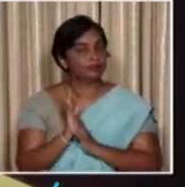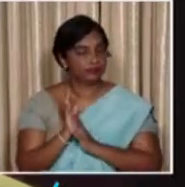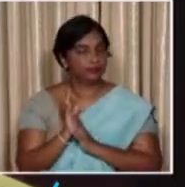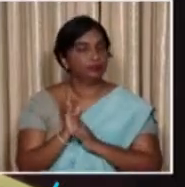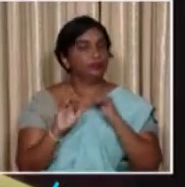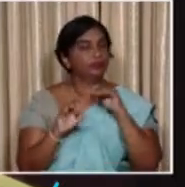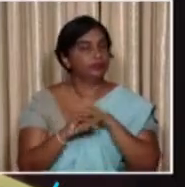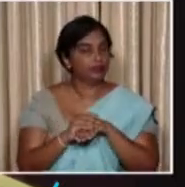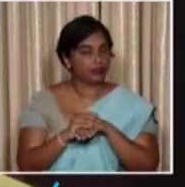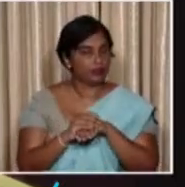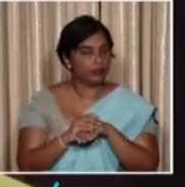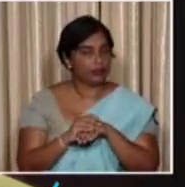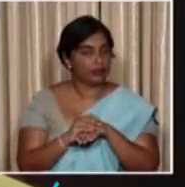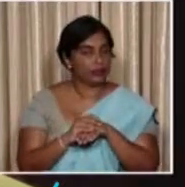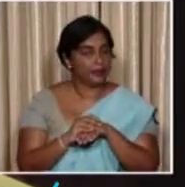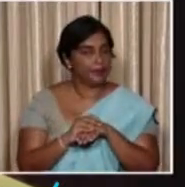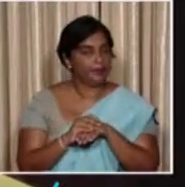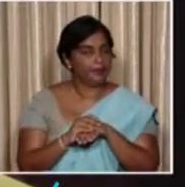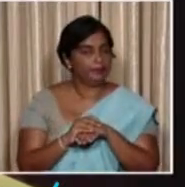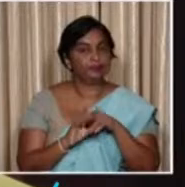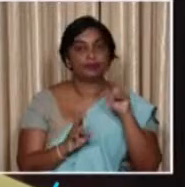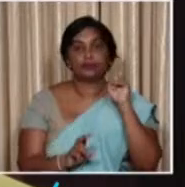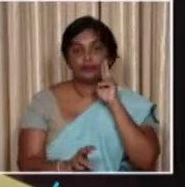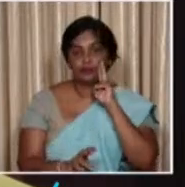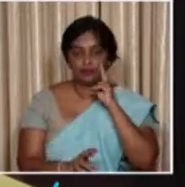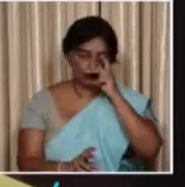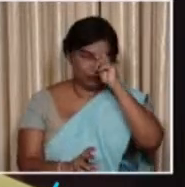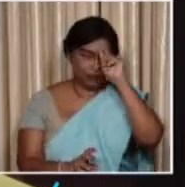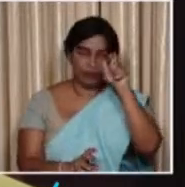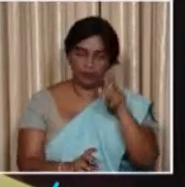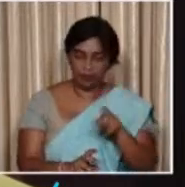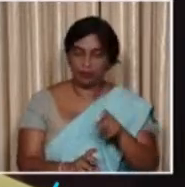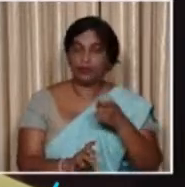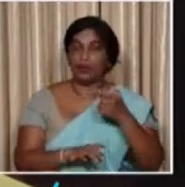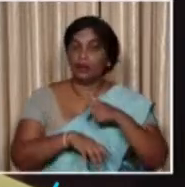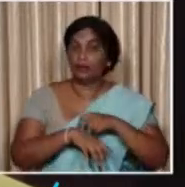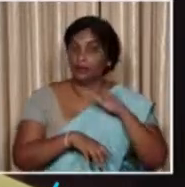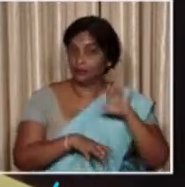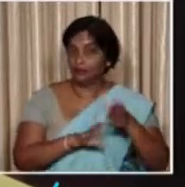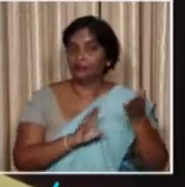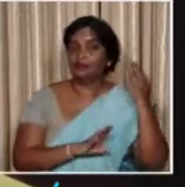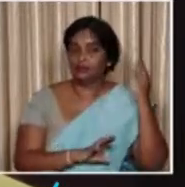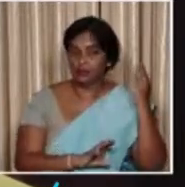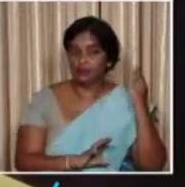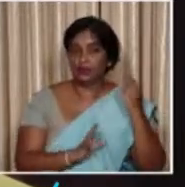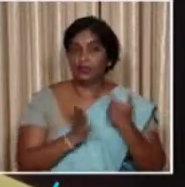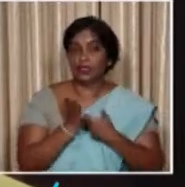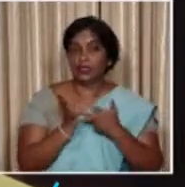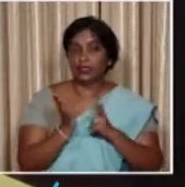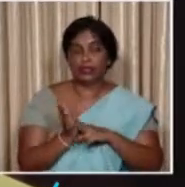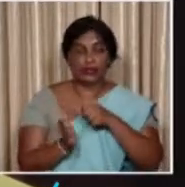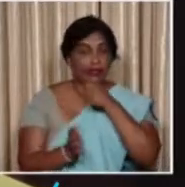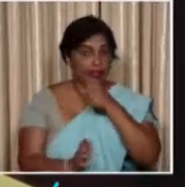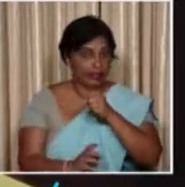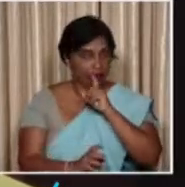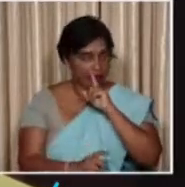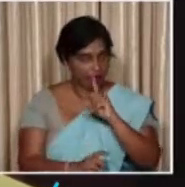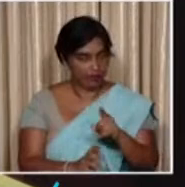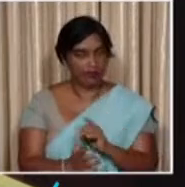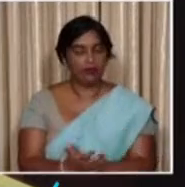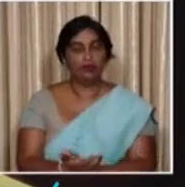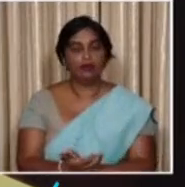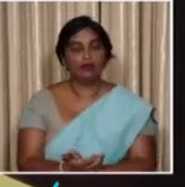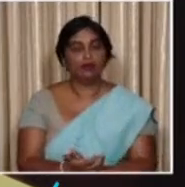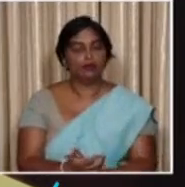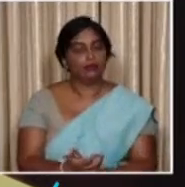වෙලා හිටපු රනිල් වික්‍රමසිංහ මැතිතුමත් ඒ අවස්ථාවේදී වියොන් ටීවී එකට ප්‍රකාශ කරා